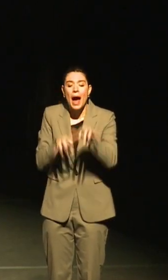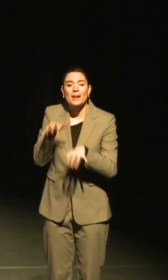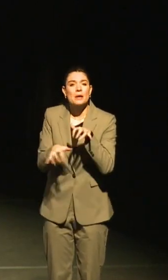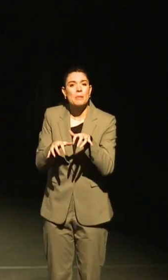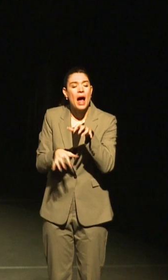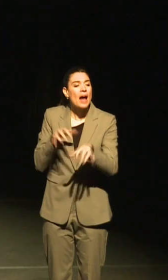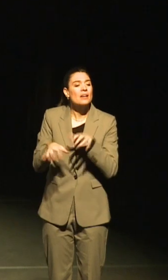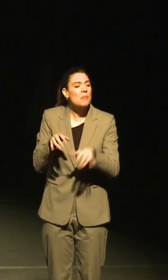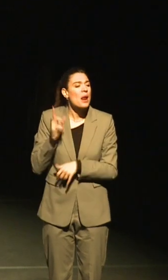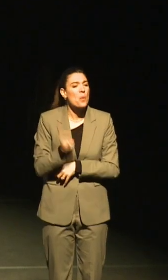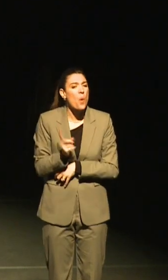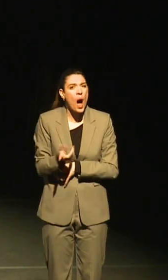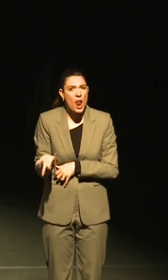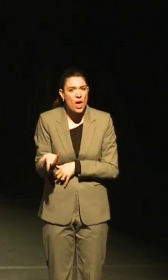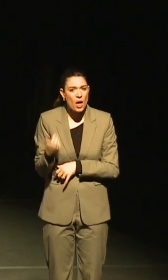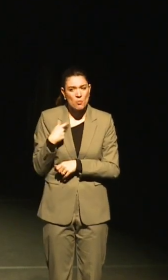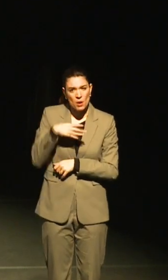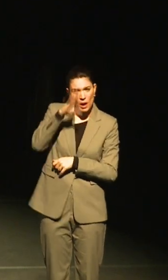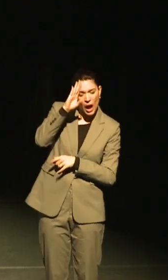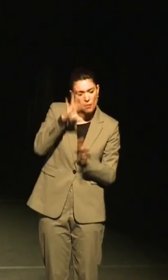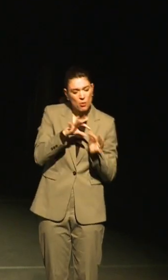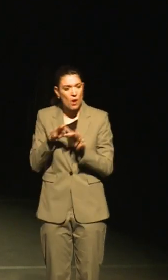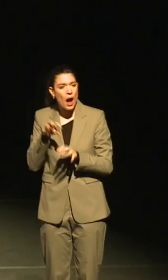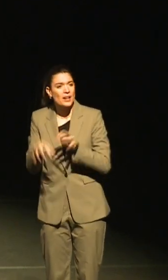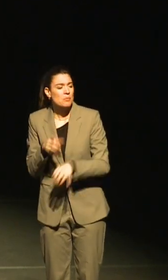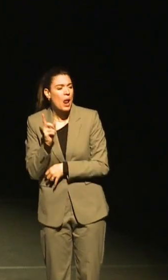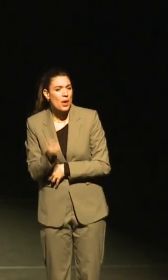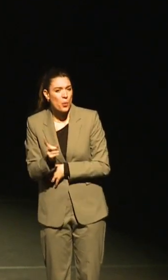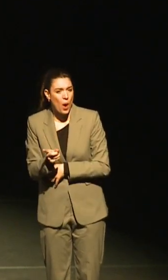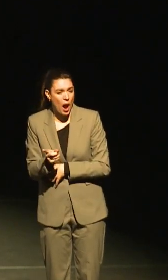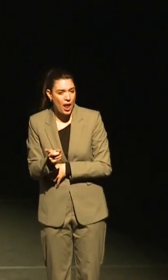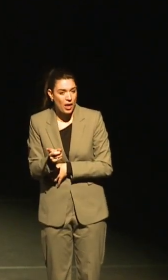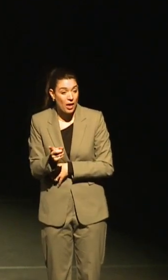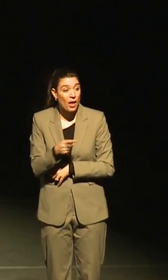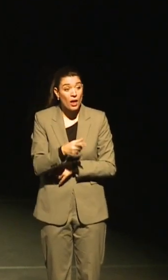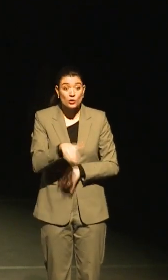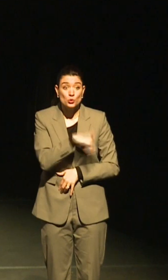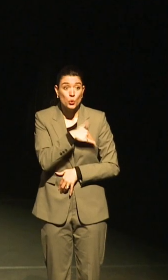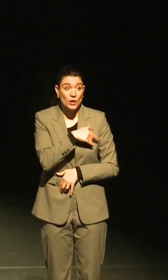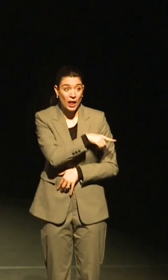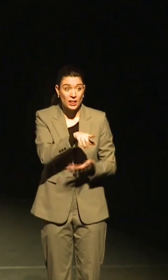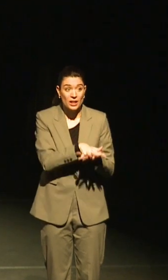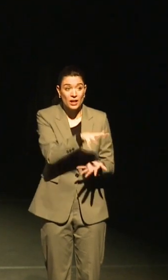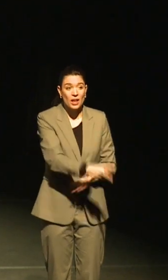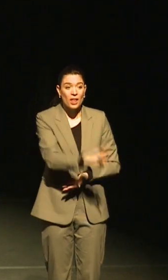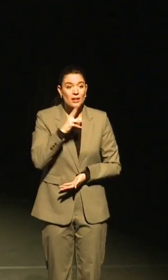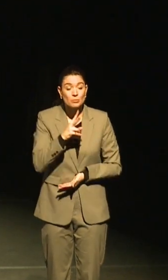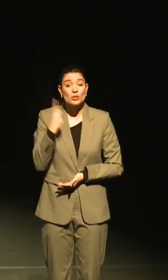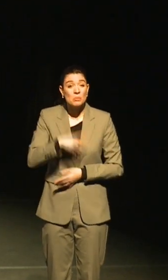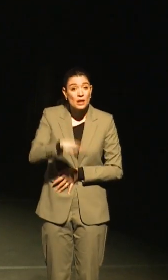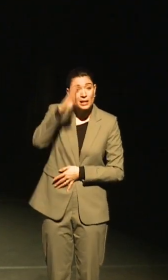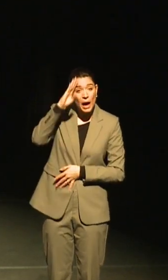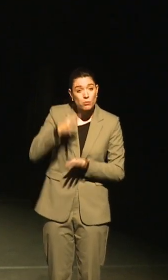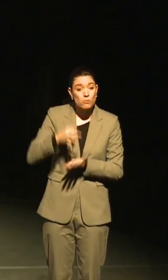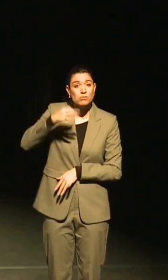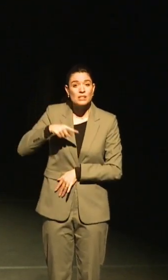l'animale che più viene menzionato è il serpente allora che in effetti è vero perché se poi